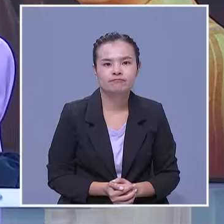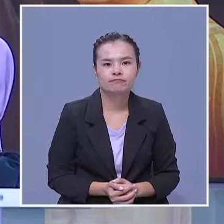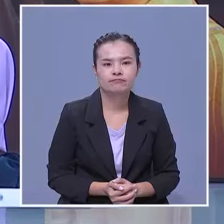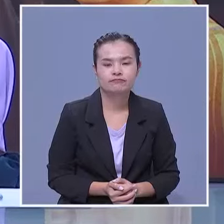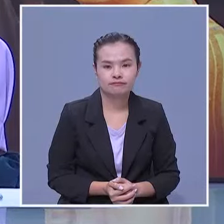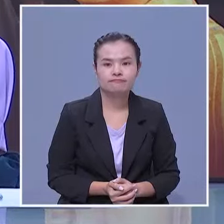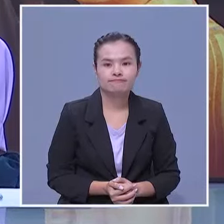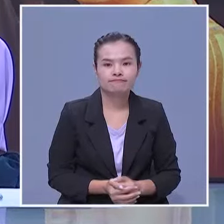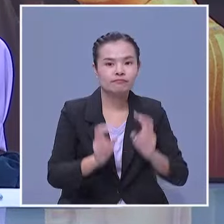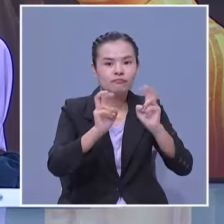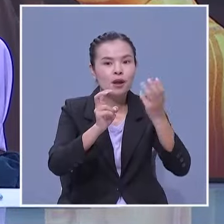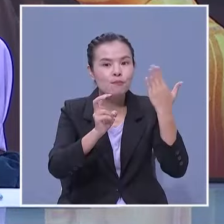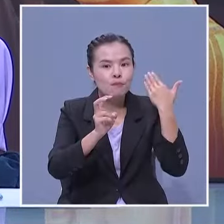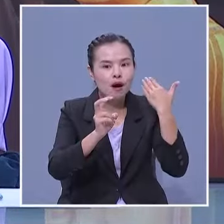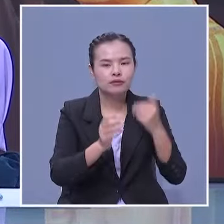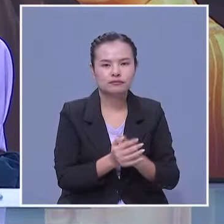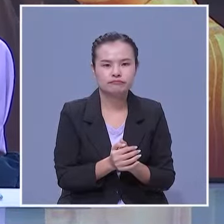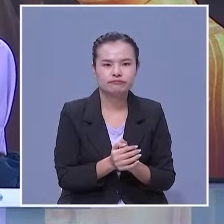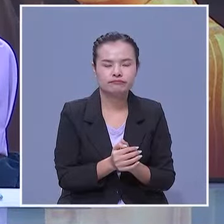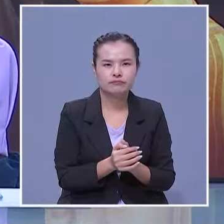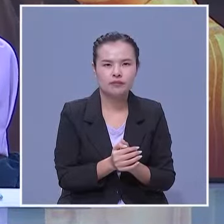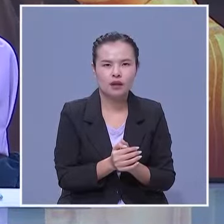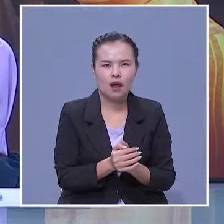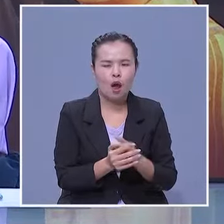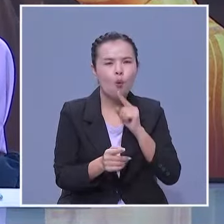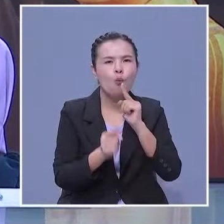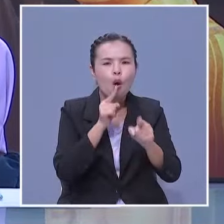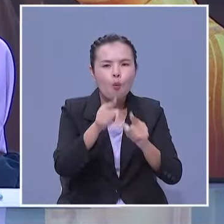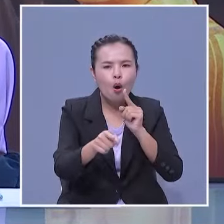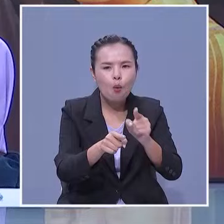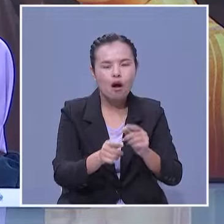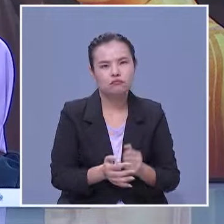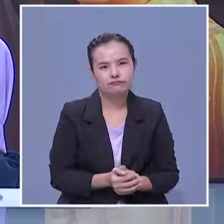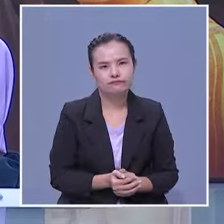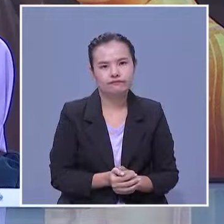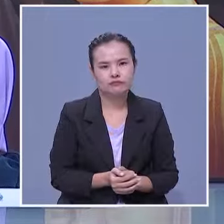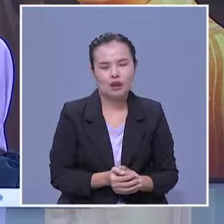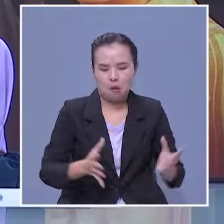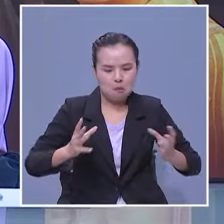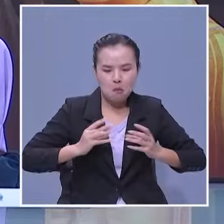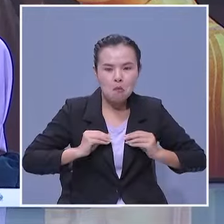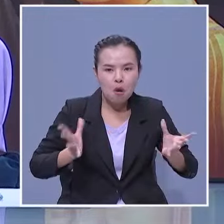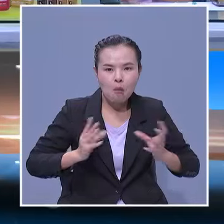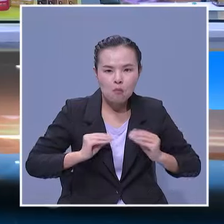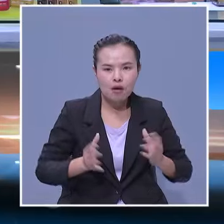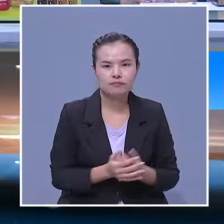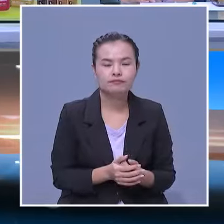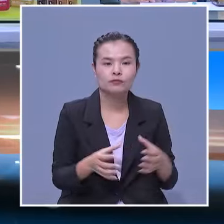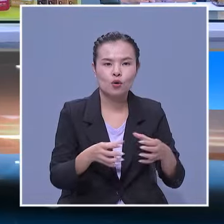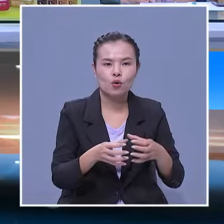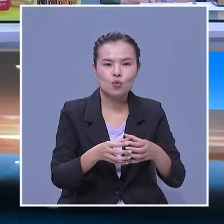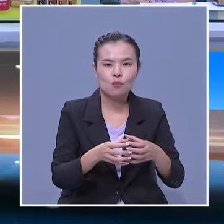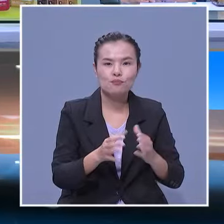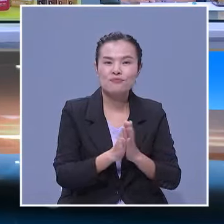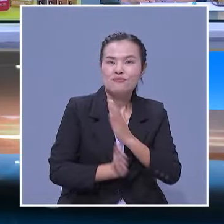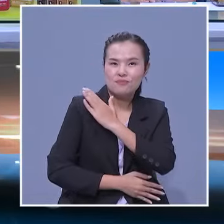อย่างที่คุณน้องพูดถึงประเด็นเมื่อกี้นี้คืออ่าหลายคนออกมาวิพากษ์วิจารณ์บางคนออกมาคัดค้านด้วยซ้ำไปนะฮะอย่างกลุ่มของลูกศิษย์